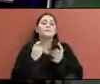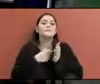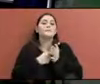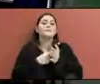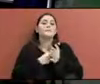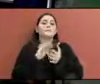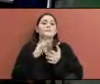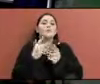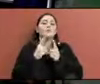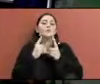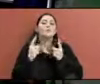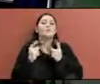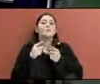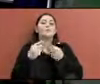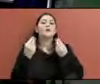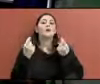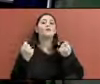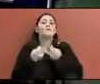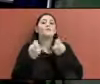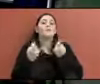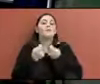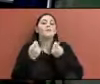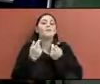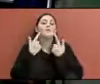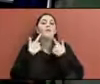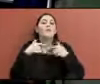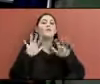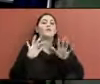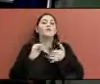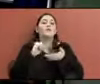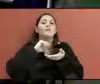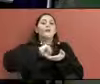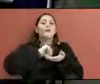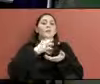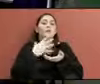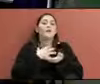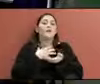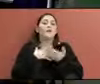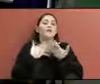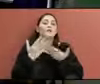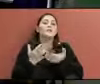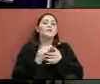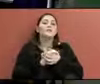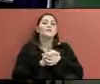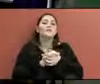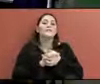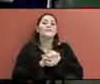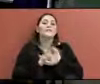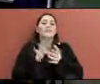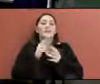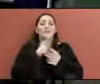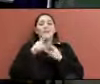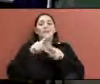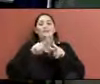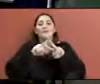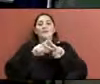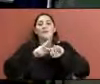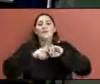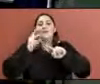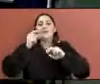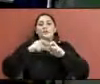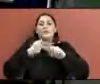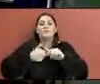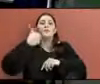biraz uzun yazmış, bu kadar güzel çalışmaları görmeyenler nankörlerin ta kendisidir. Büyükşehir Belediye Başkanımız Tahir Büyükakım ve Sezer